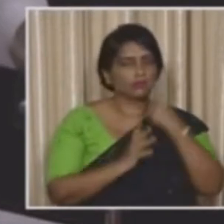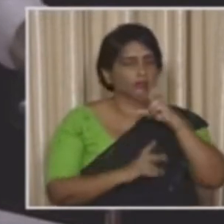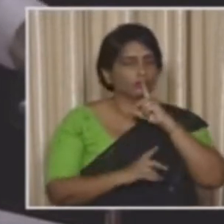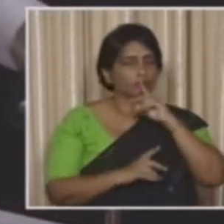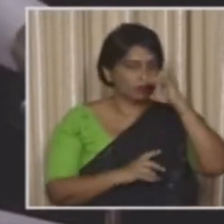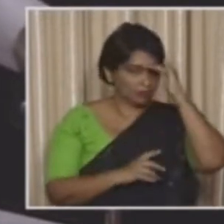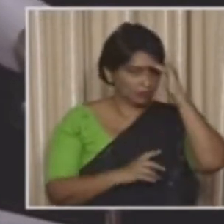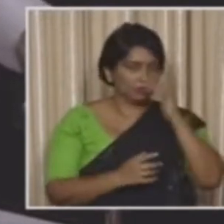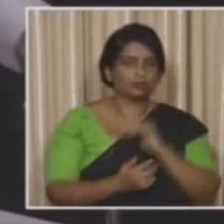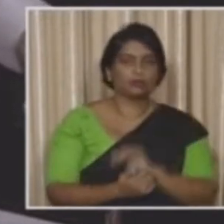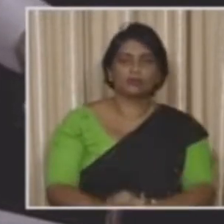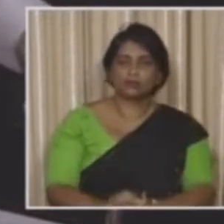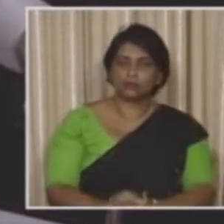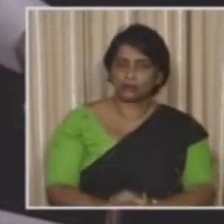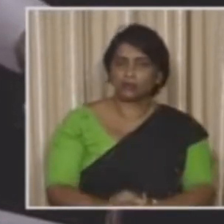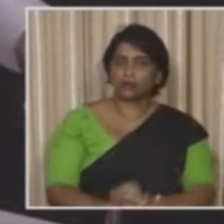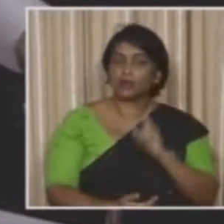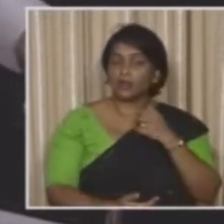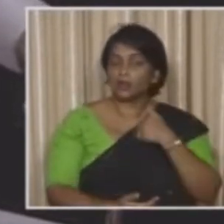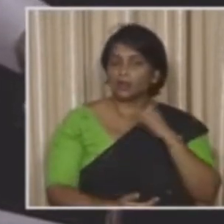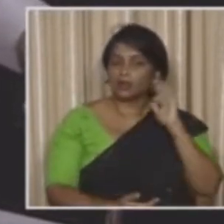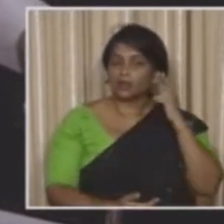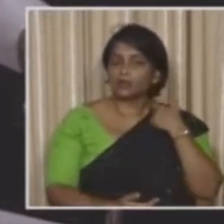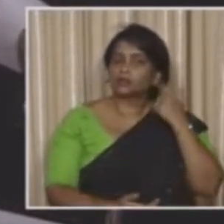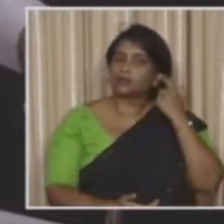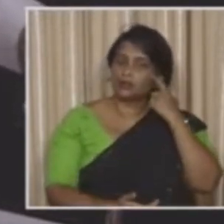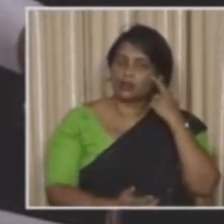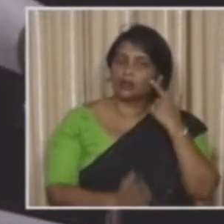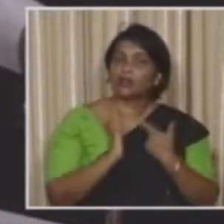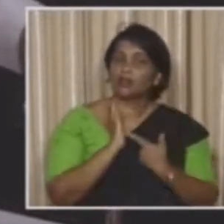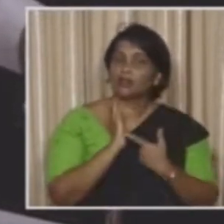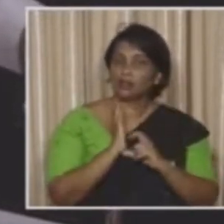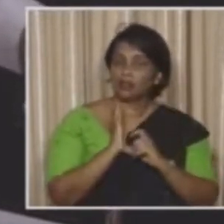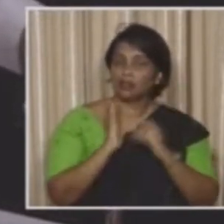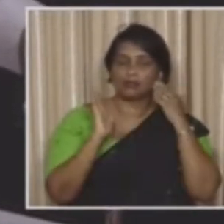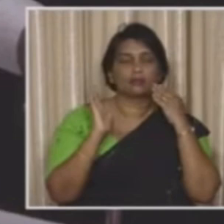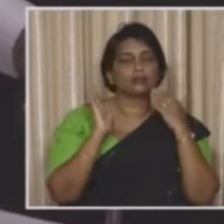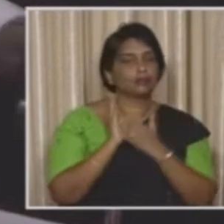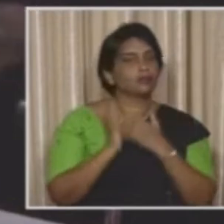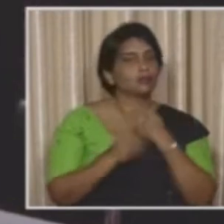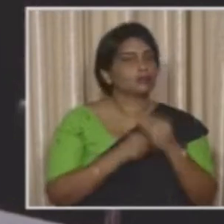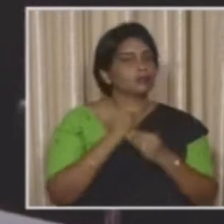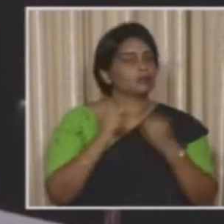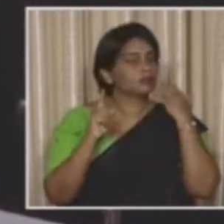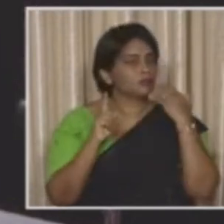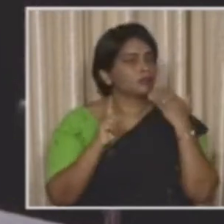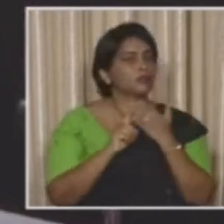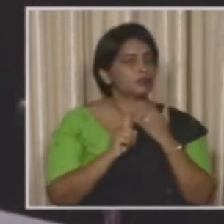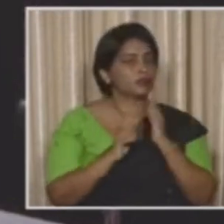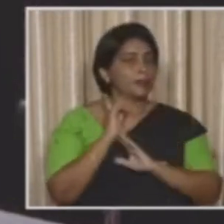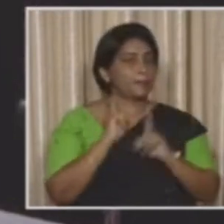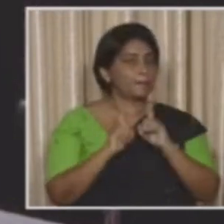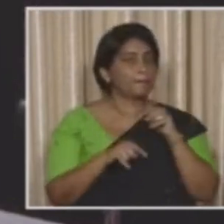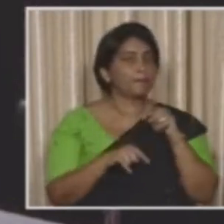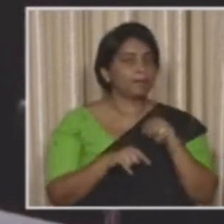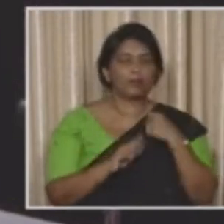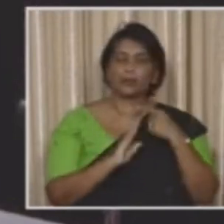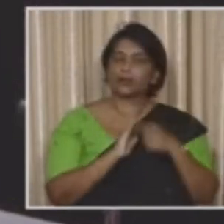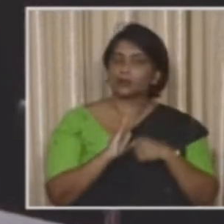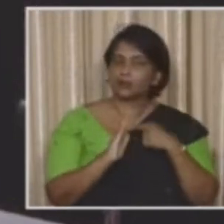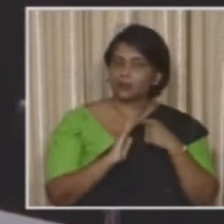කතානායකතුමනි විශේෂයෙන් මම හිතනවා තාක්ෂණය පිළිබඳවත් ආයෝජනය පිළිබඳවත් මේ අමාත්‍යංශය තමයි අපේ